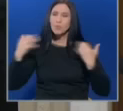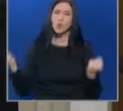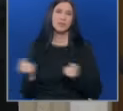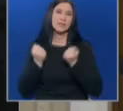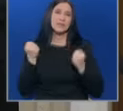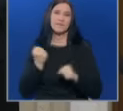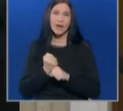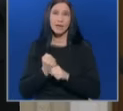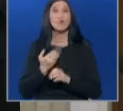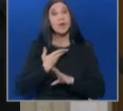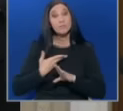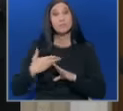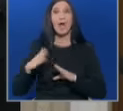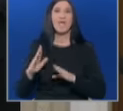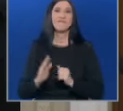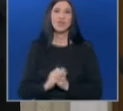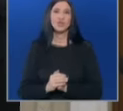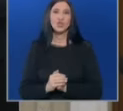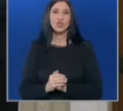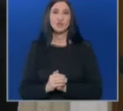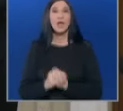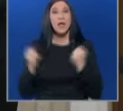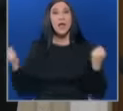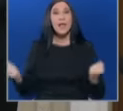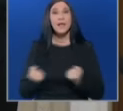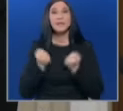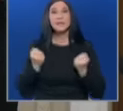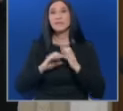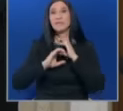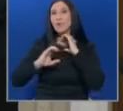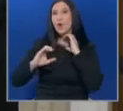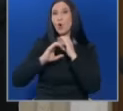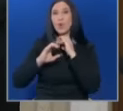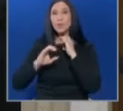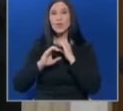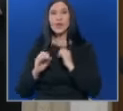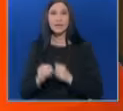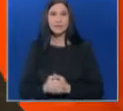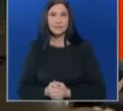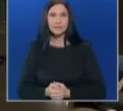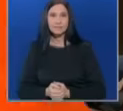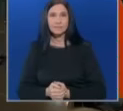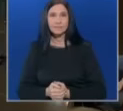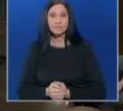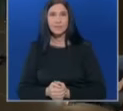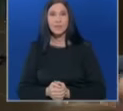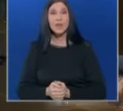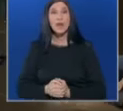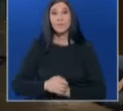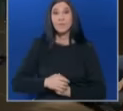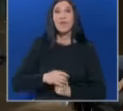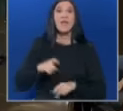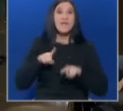работа и най-вече интензивна комуникация пред българското общество. Иван